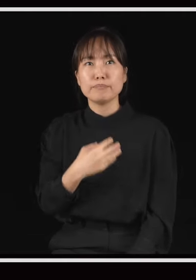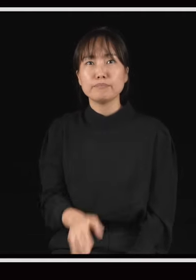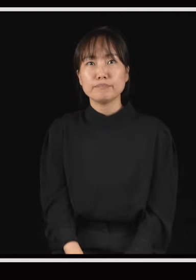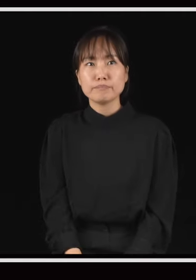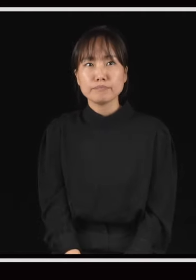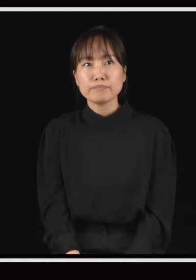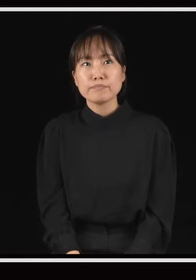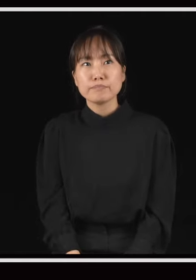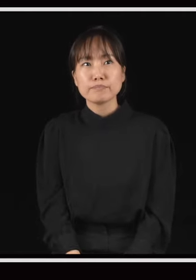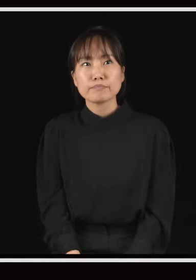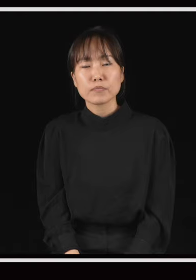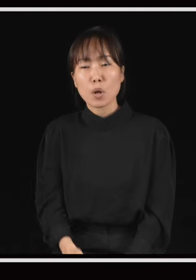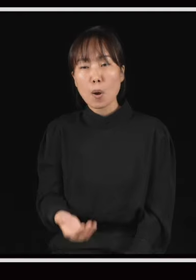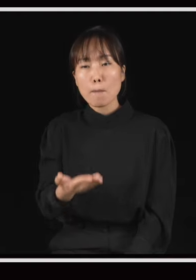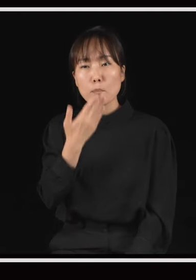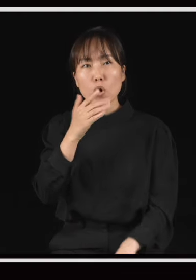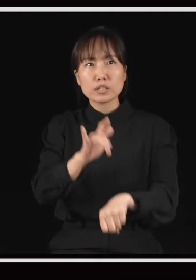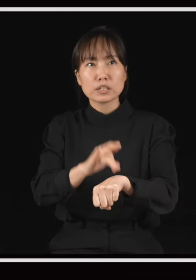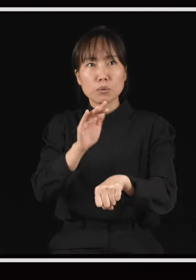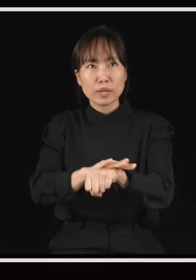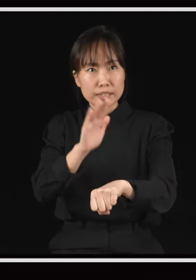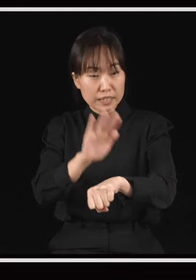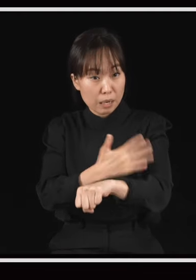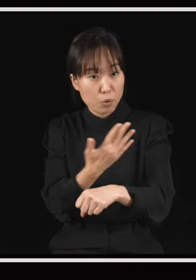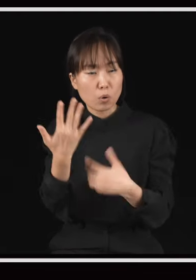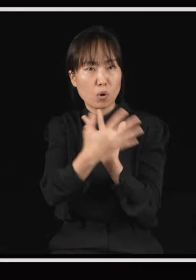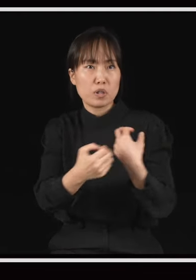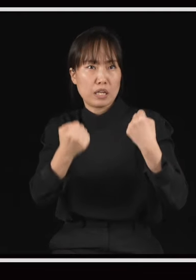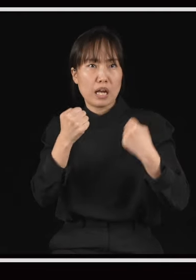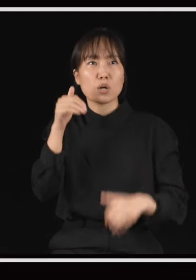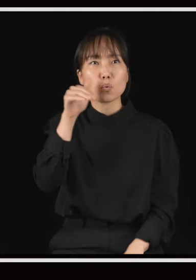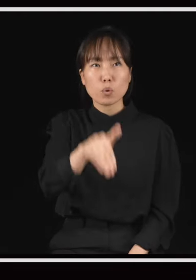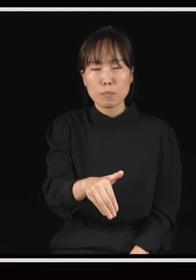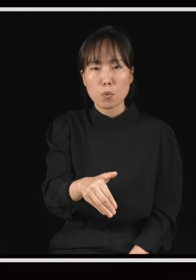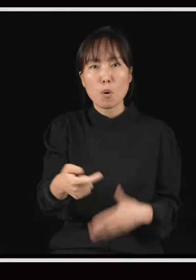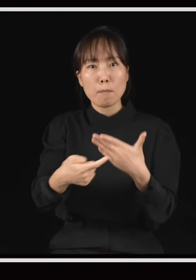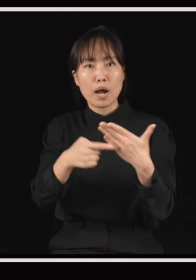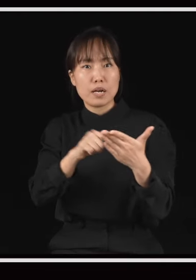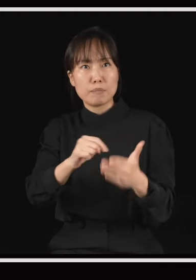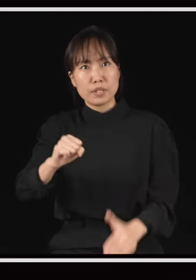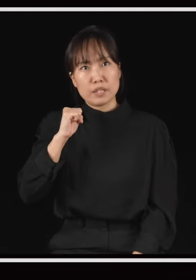결국에 내 내재 역량을 다 파괴하고 마음 건강과